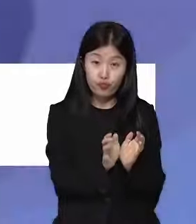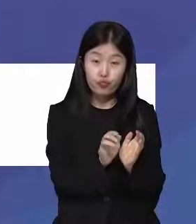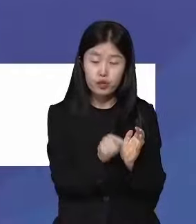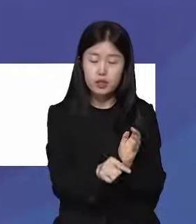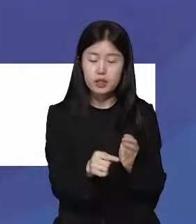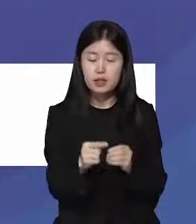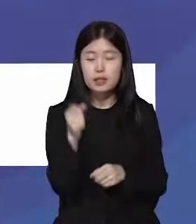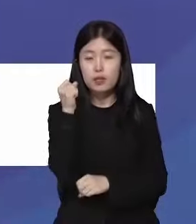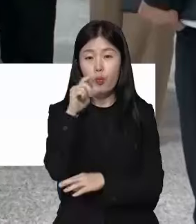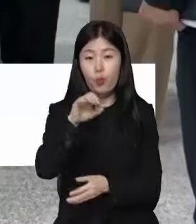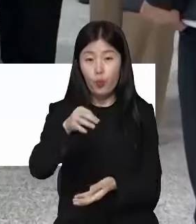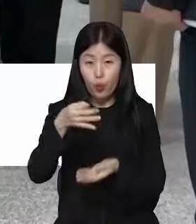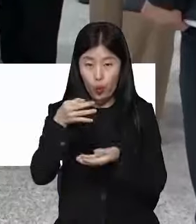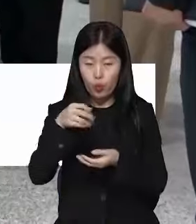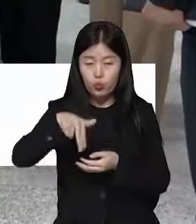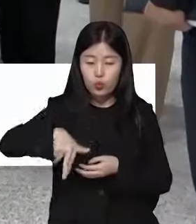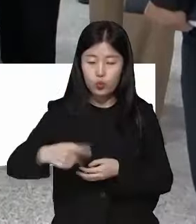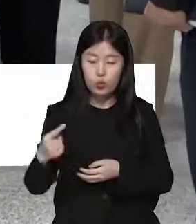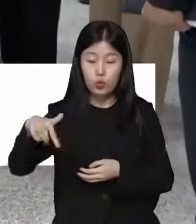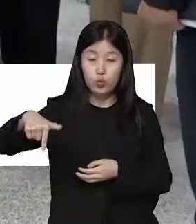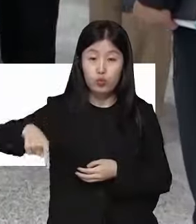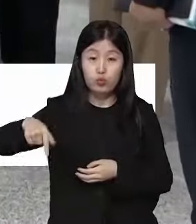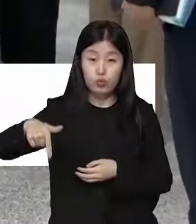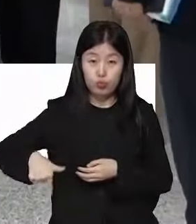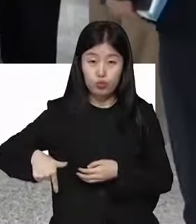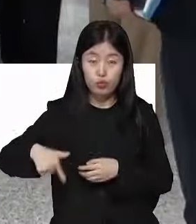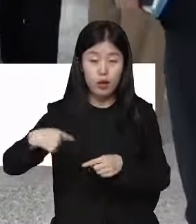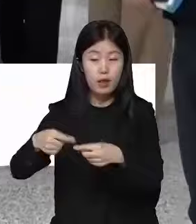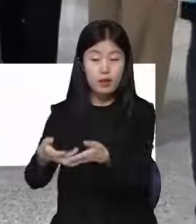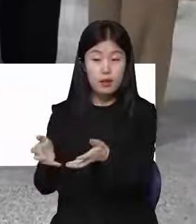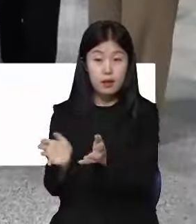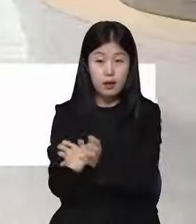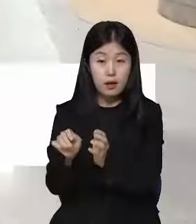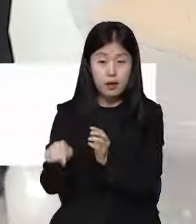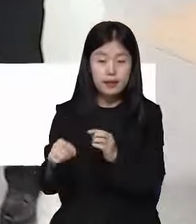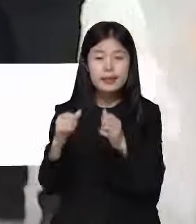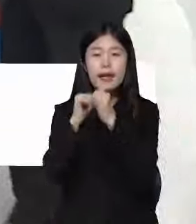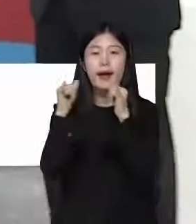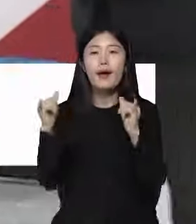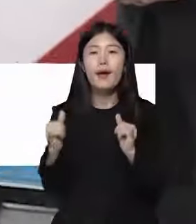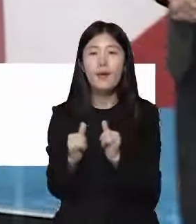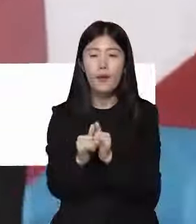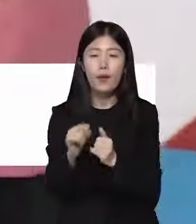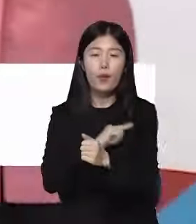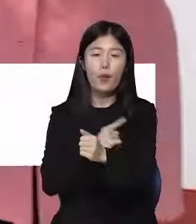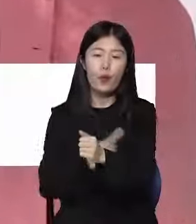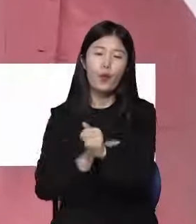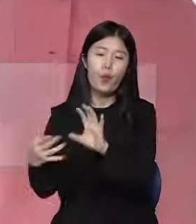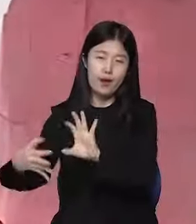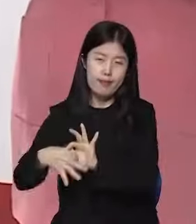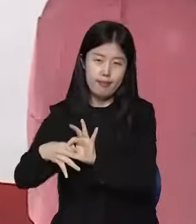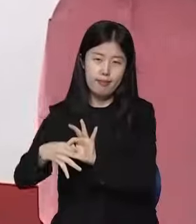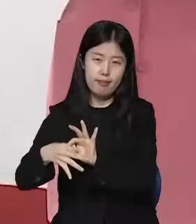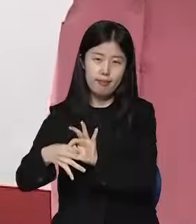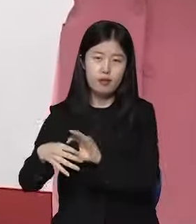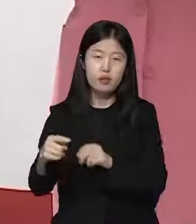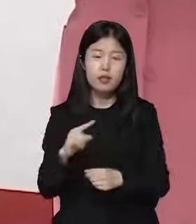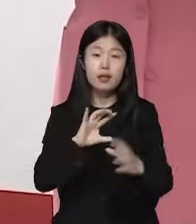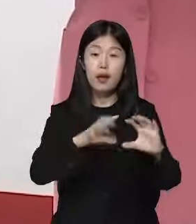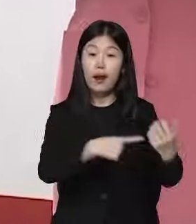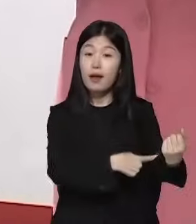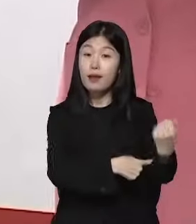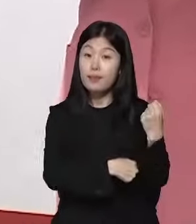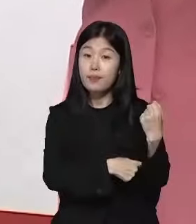기본소득, 조국혁신당과는 사회권 도시와 관련한 정책 협약을 맺고 국민의힘에는 기후테크 육성 등 정책을